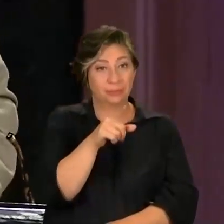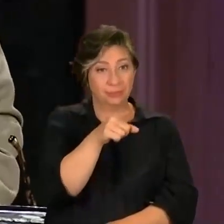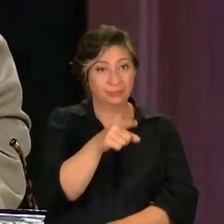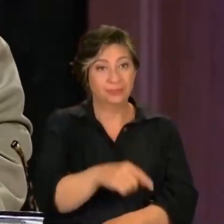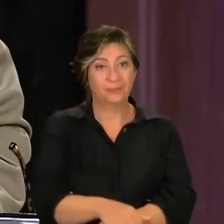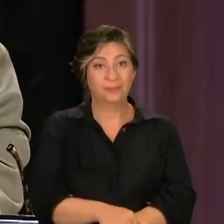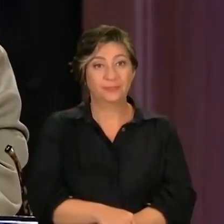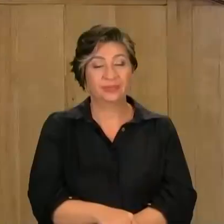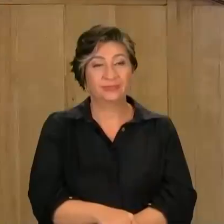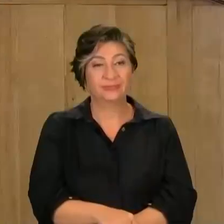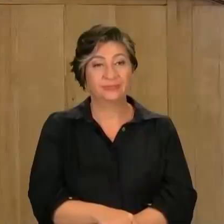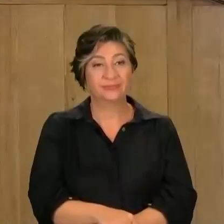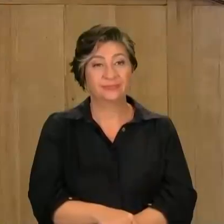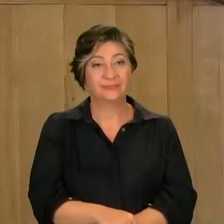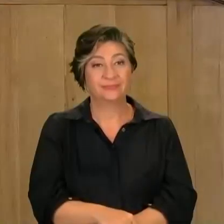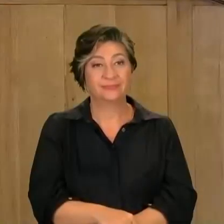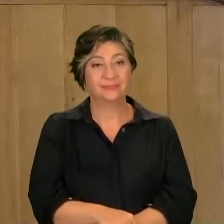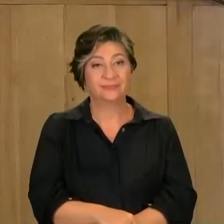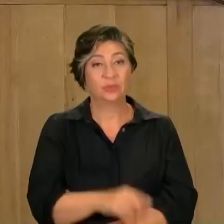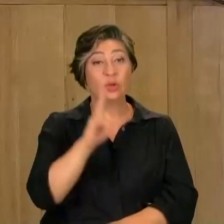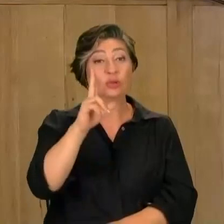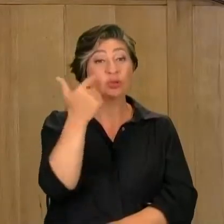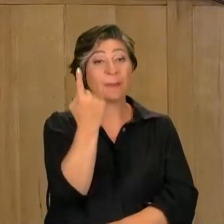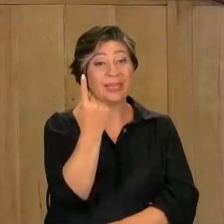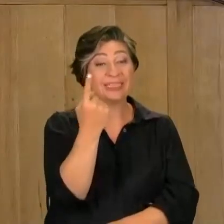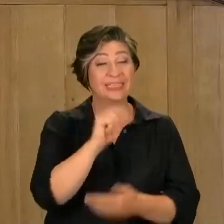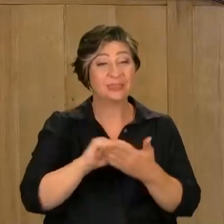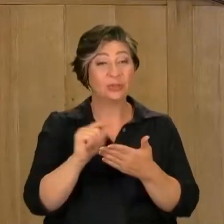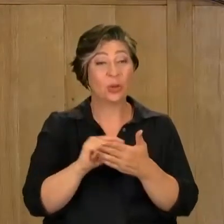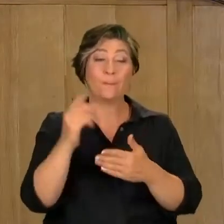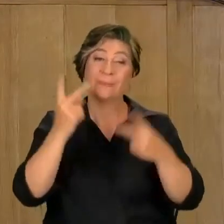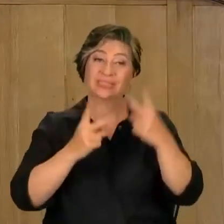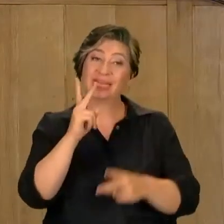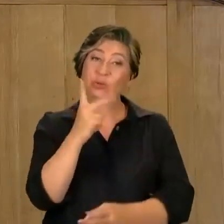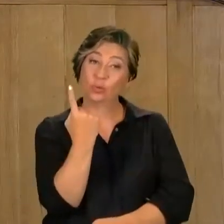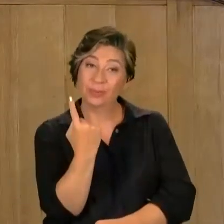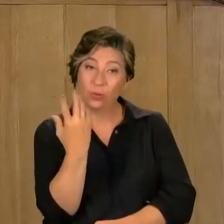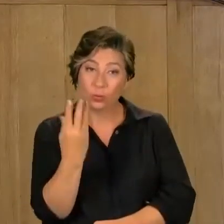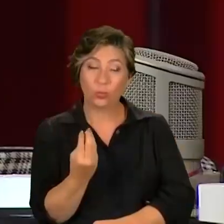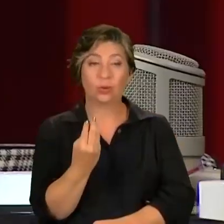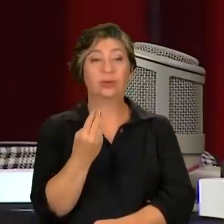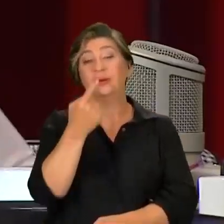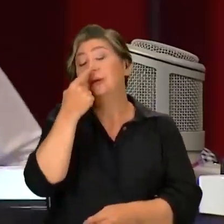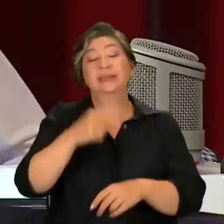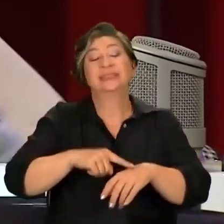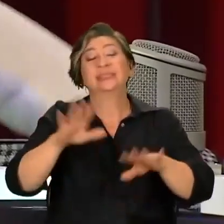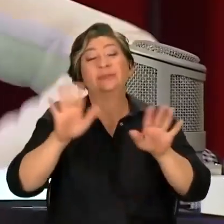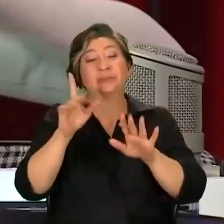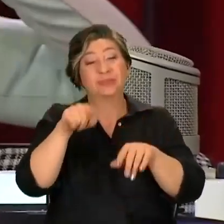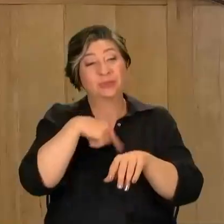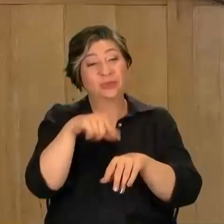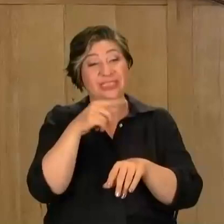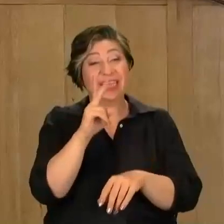mu? 3 günde bir demedim. 3 günde bir yazıyor. Ki bazen 2 günde bir oluyor o yani. İnanılmaz bir